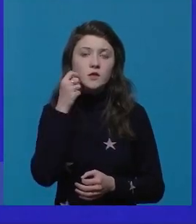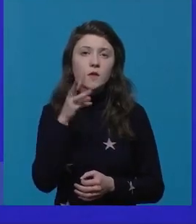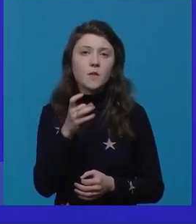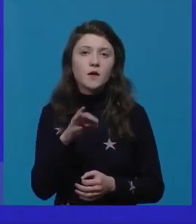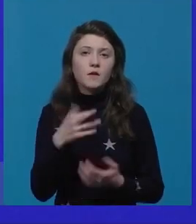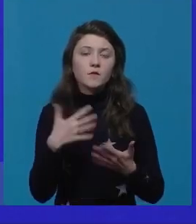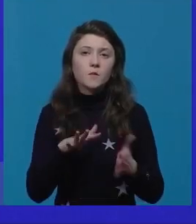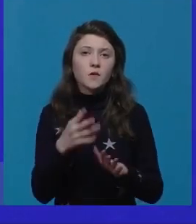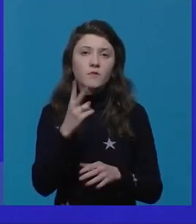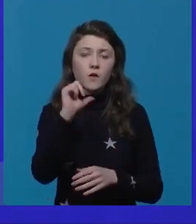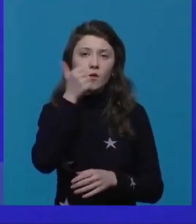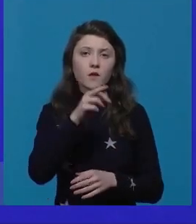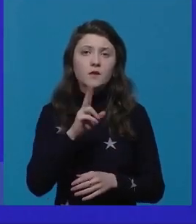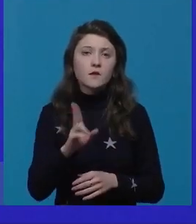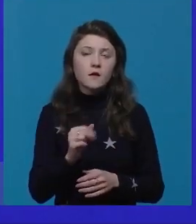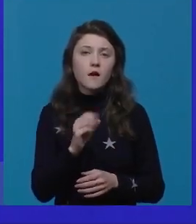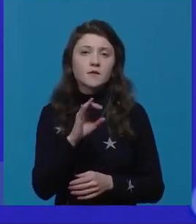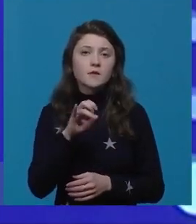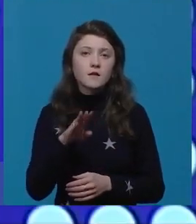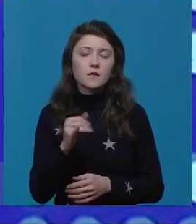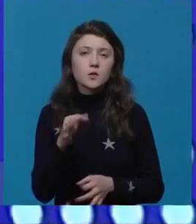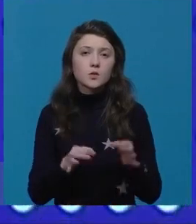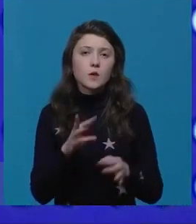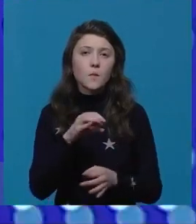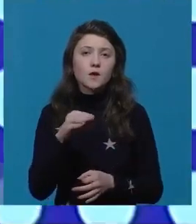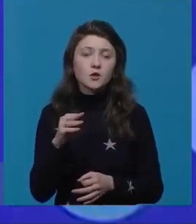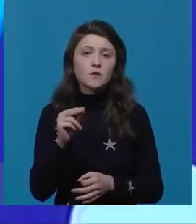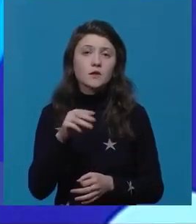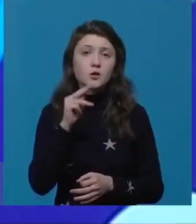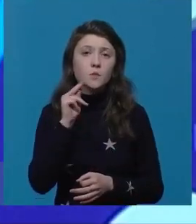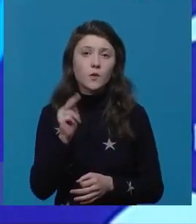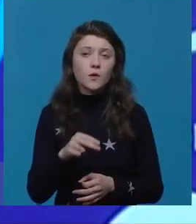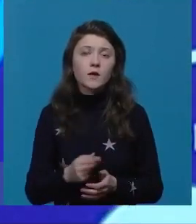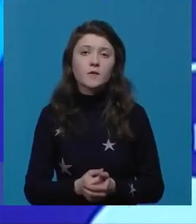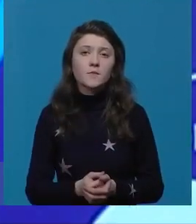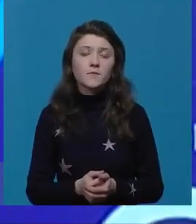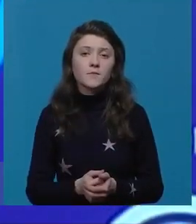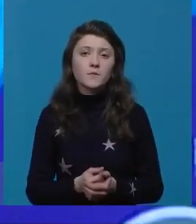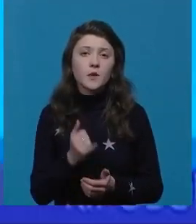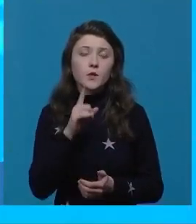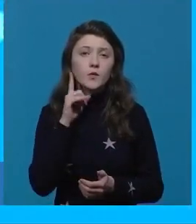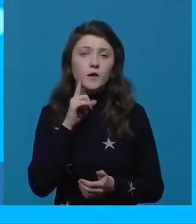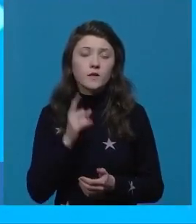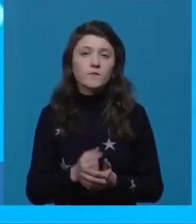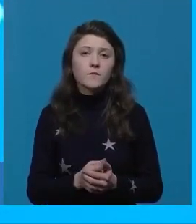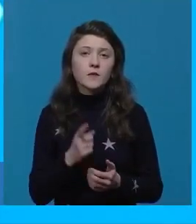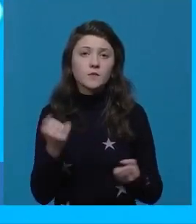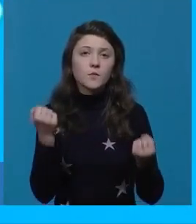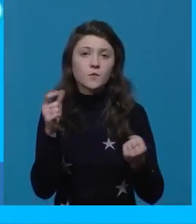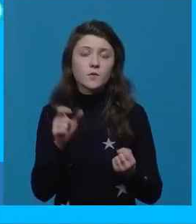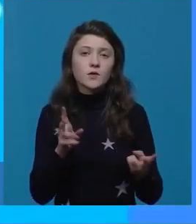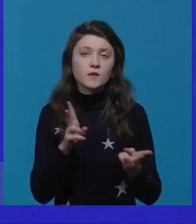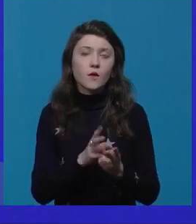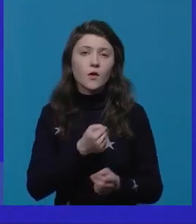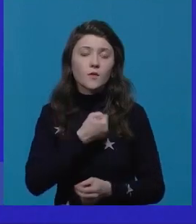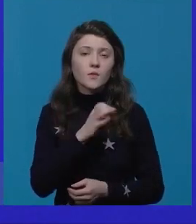майже 2 роки як асистент арбітра і судить матчі чемпіонату України серед жінок вищої ліги та юнаків. Зі спортсменкою зустрілися